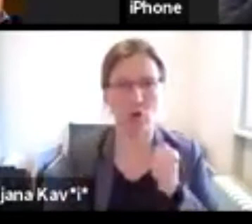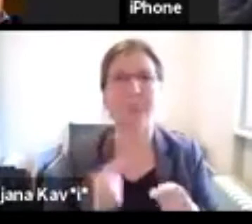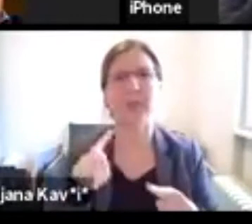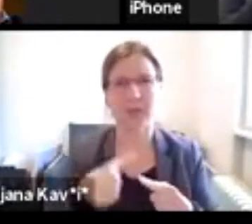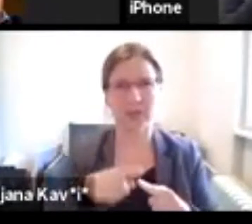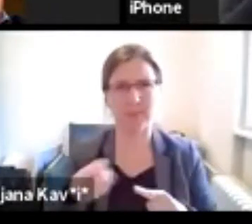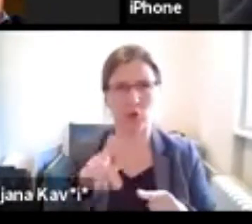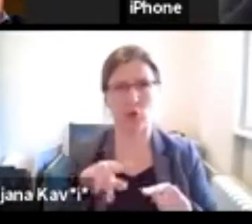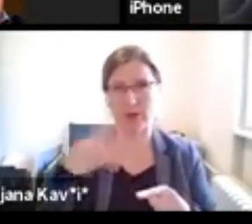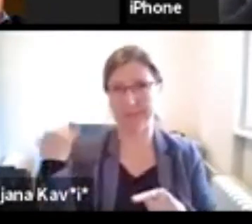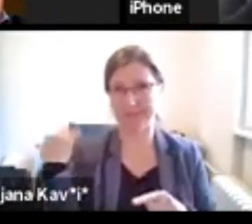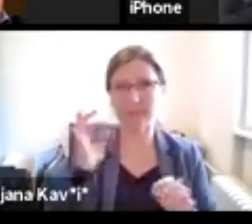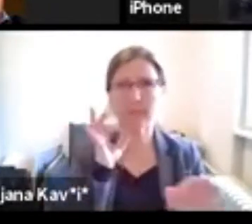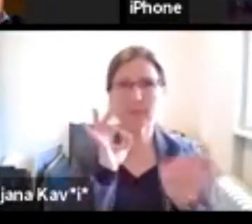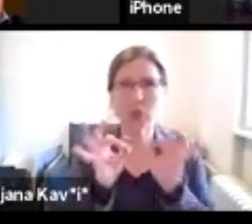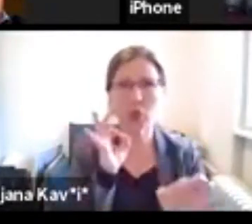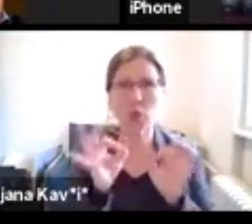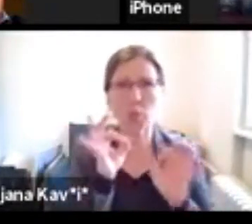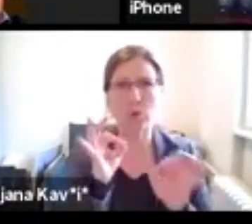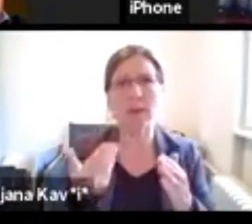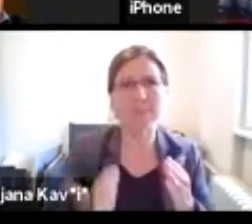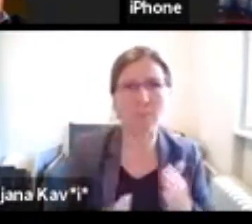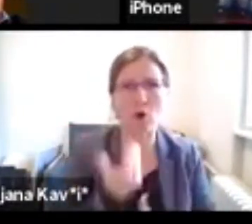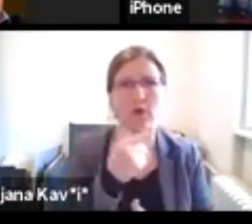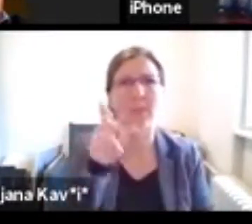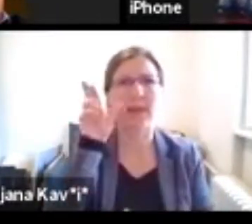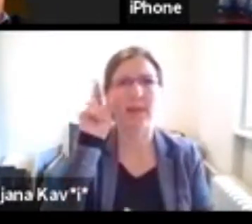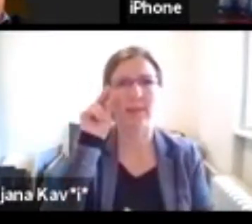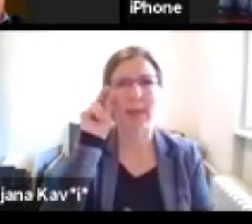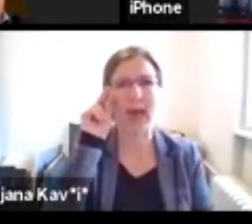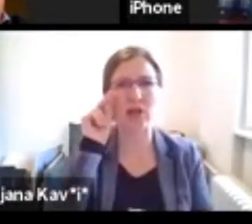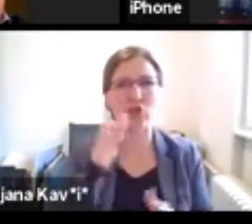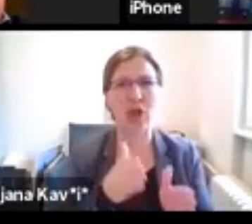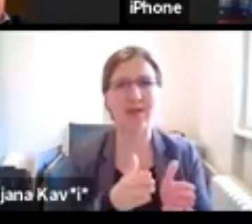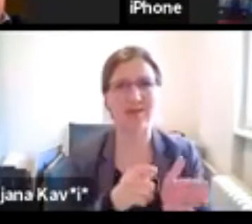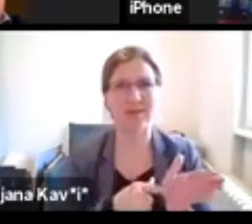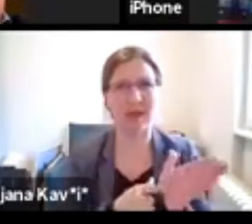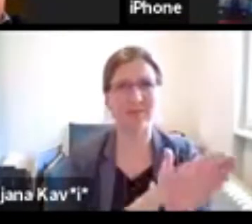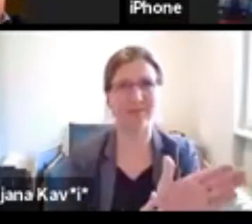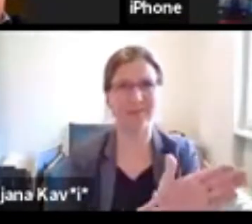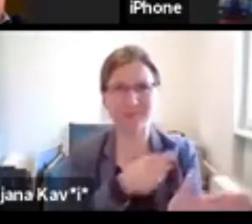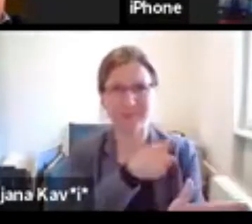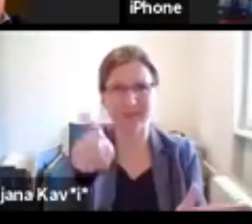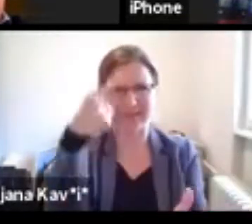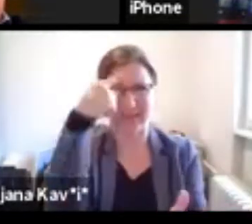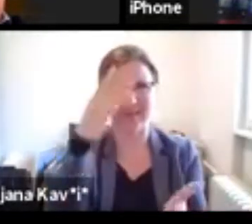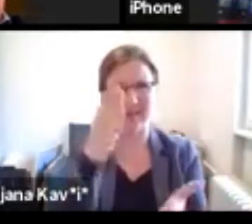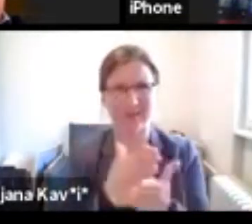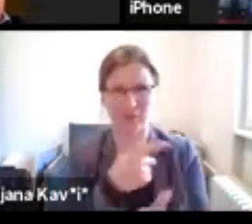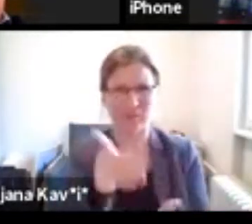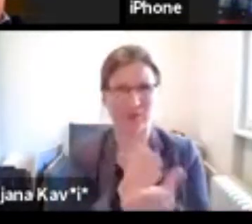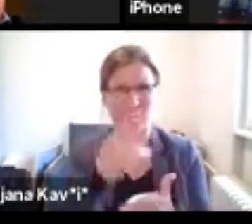drugu COVID-19 negativnu knjižicu, onu narančastu, evo tu vam stavljam u kadar, znate ju, ona vam je jednako tako